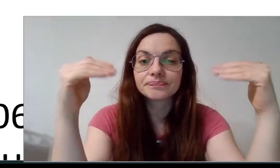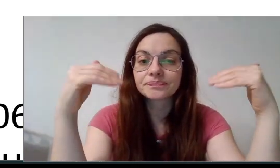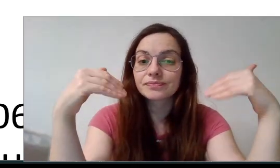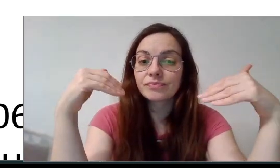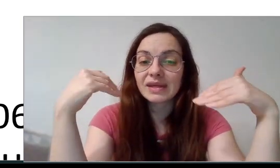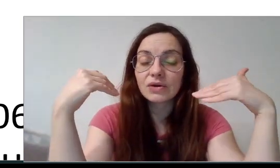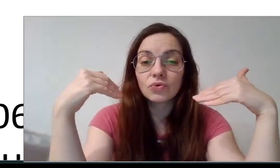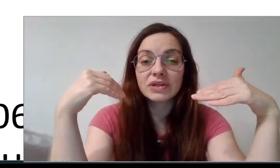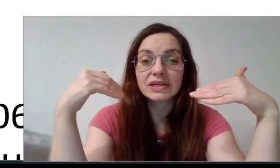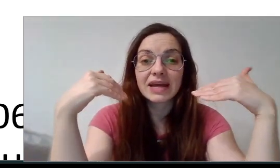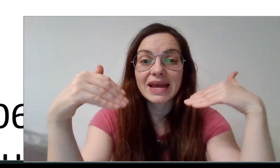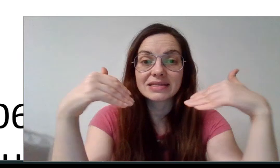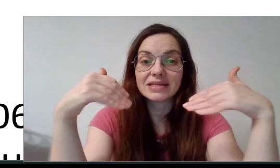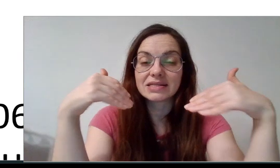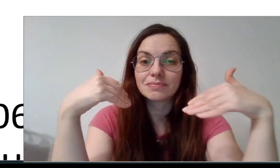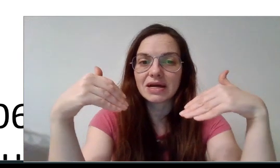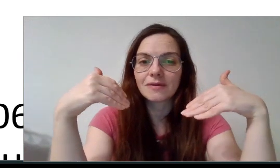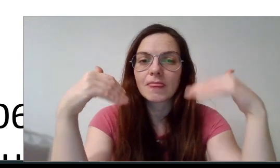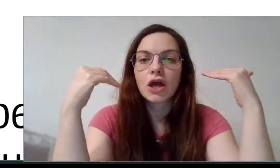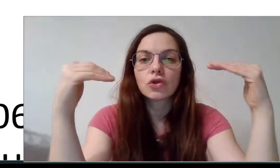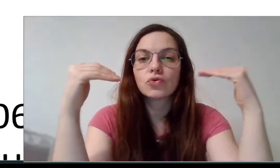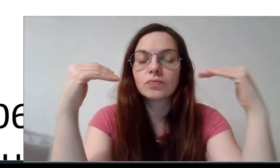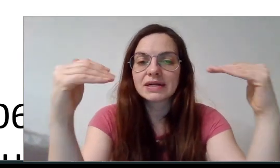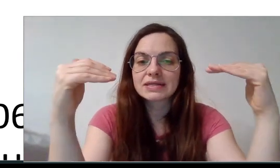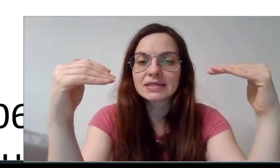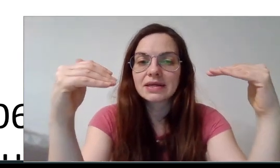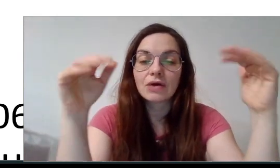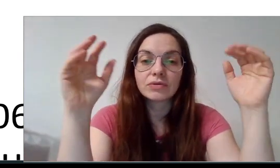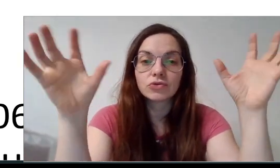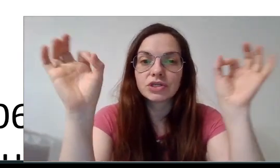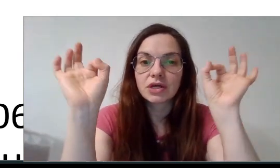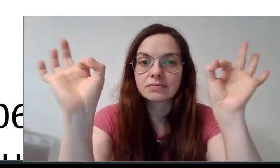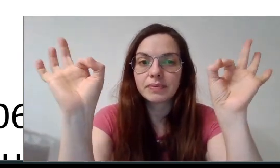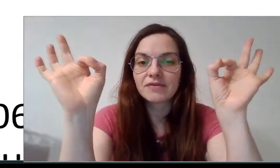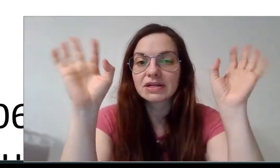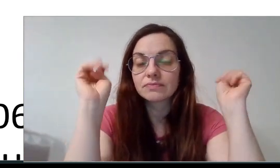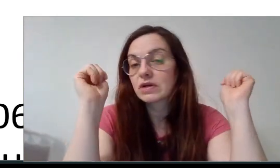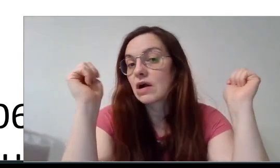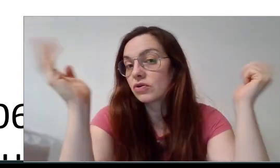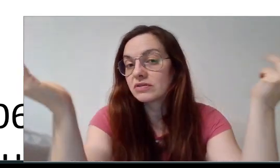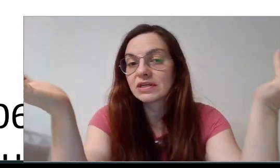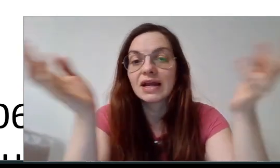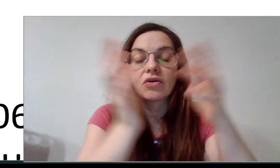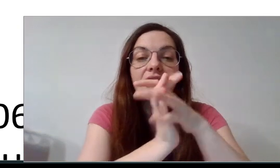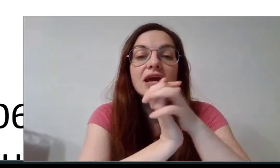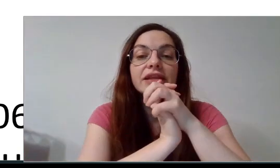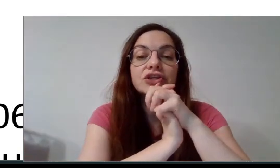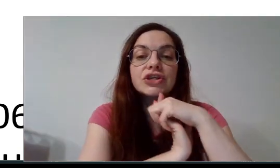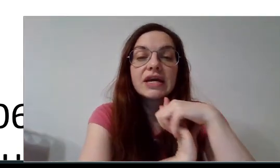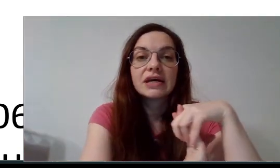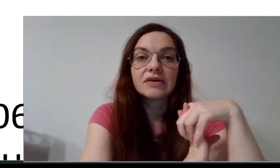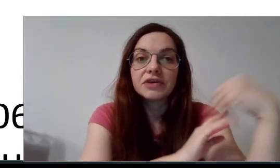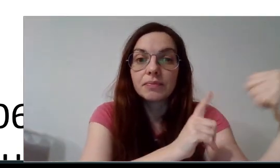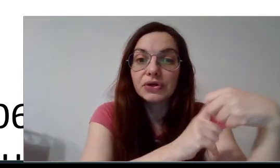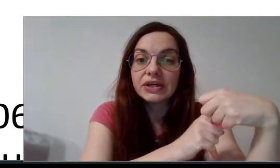mag und er sie es mag, du magst. A onda množina pravila kao i kod svih glagola,